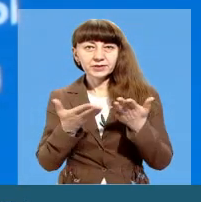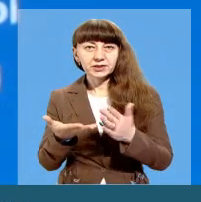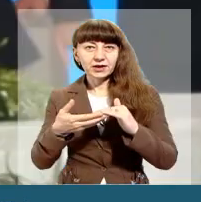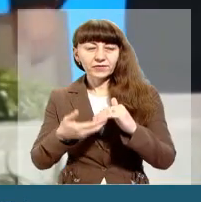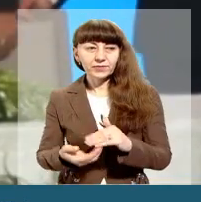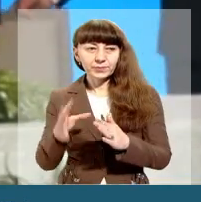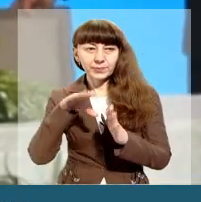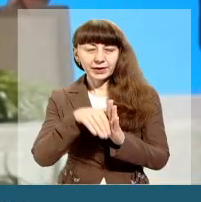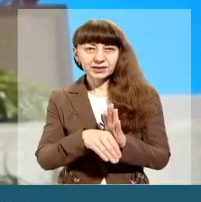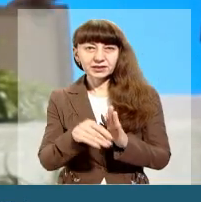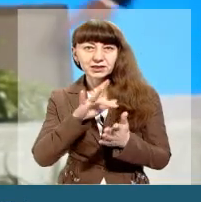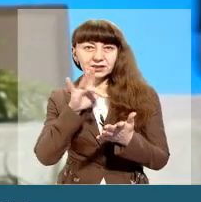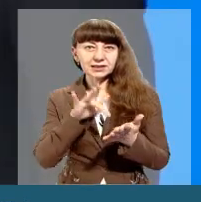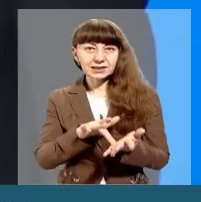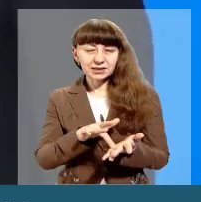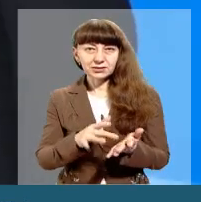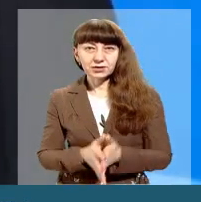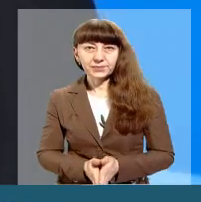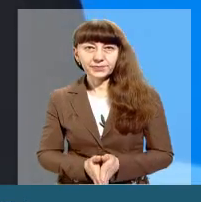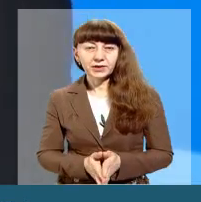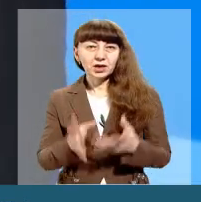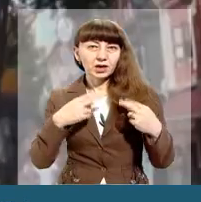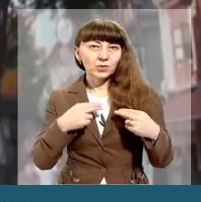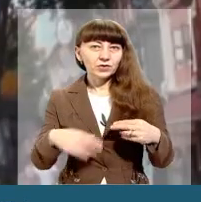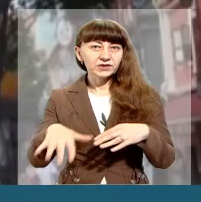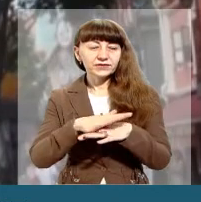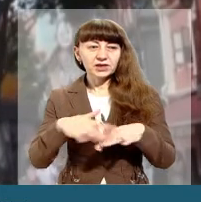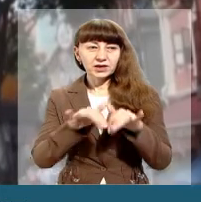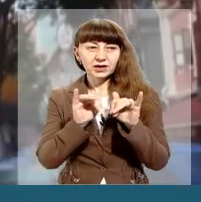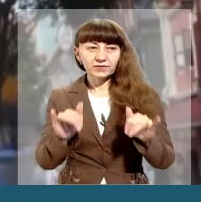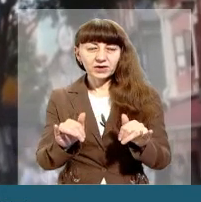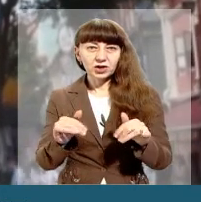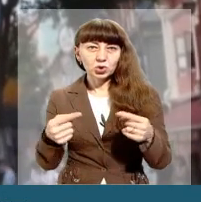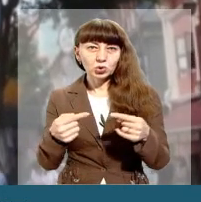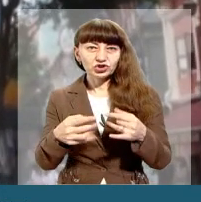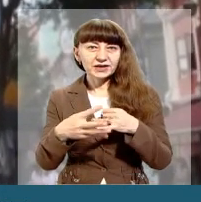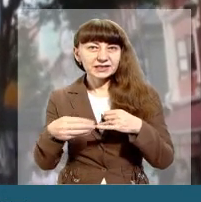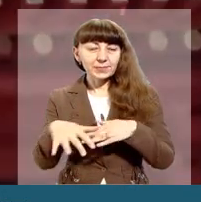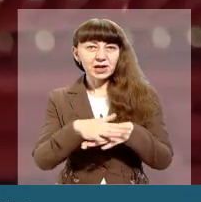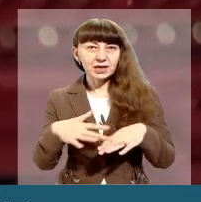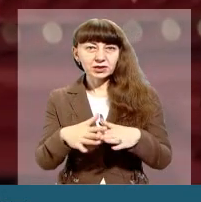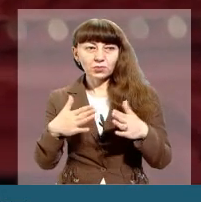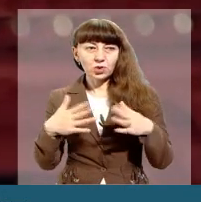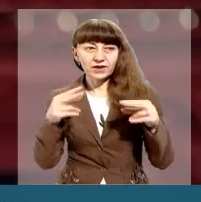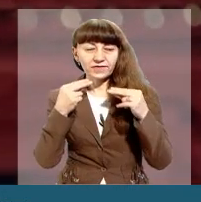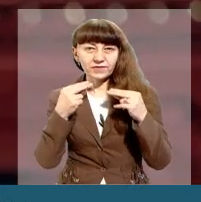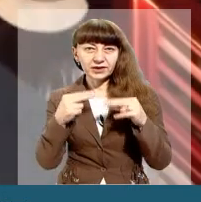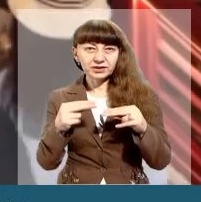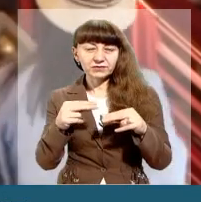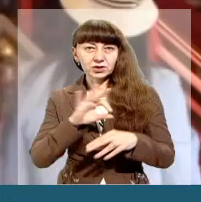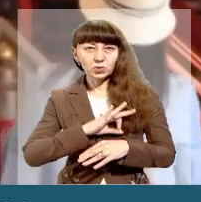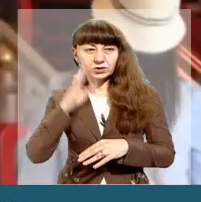совместные агроинновационные центры, а также работать в сферах развития высокоточного земледелия и более эффективного использования